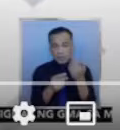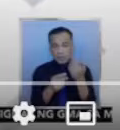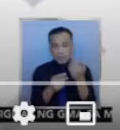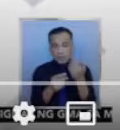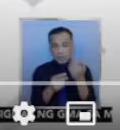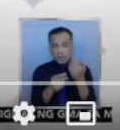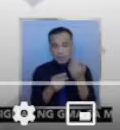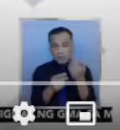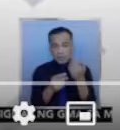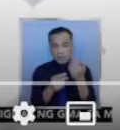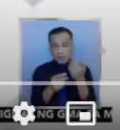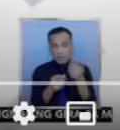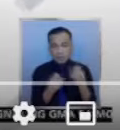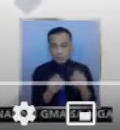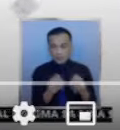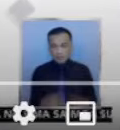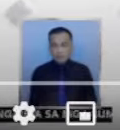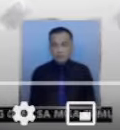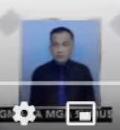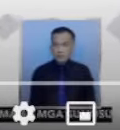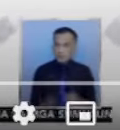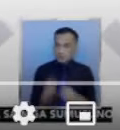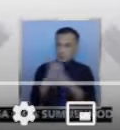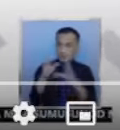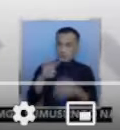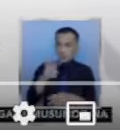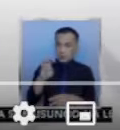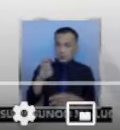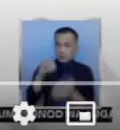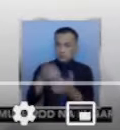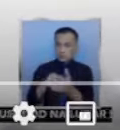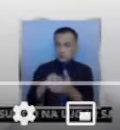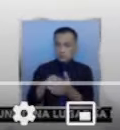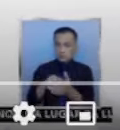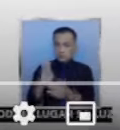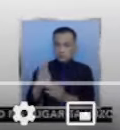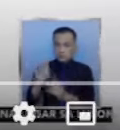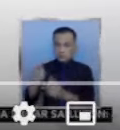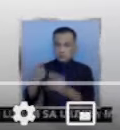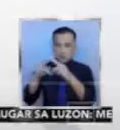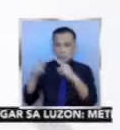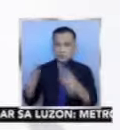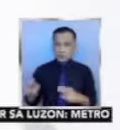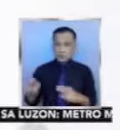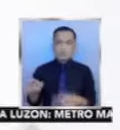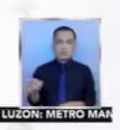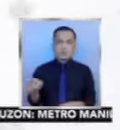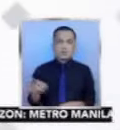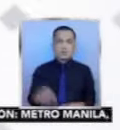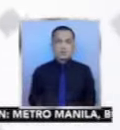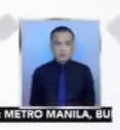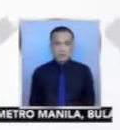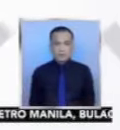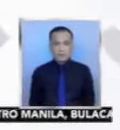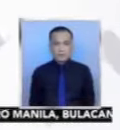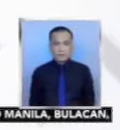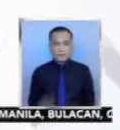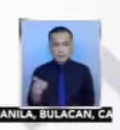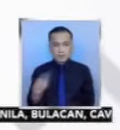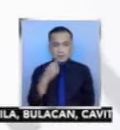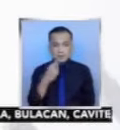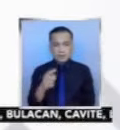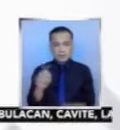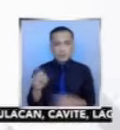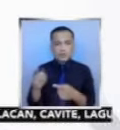napakamura. Naku po. Nasa warehouse lang, in-hold ng ano, ng trade alice too because ito ay para